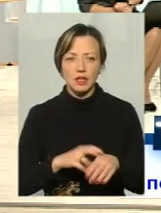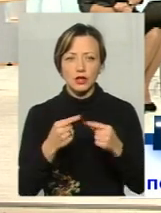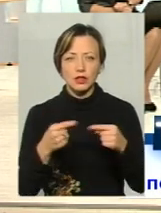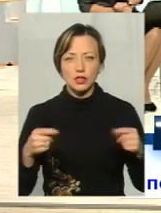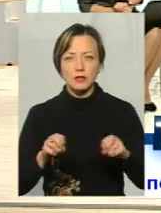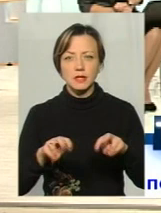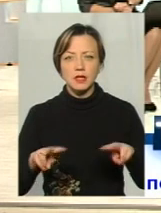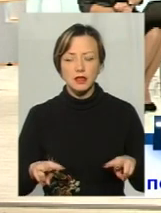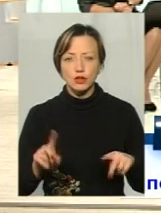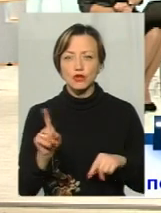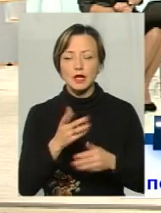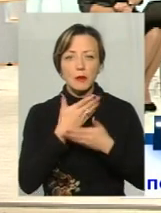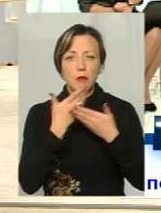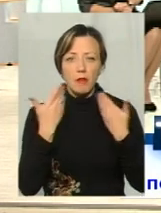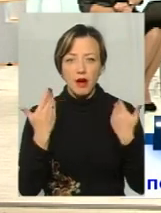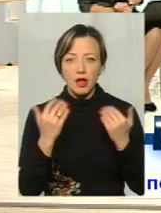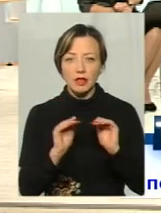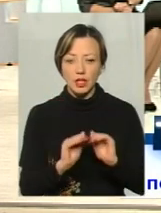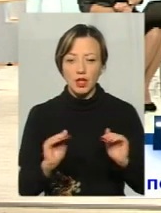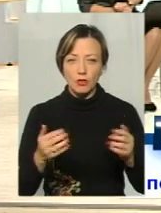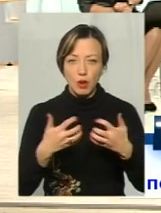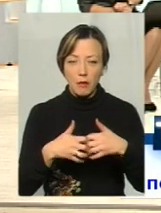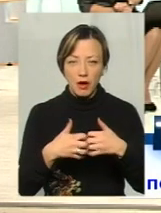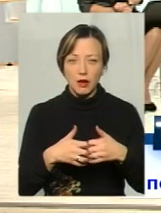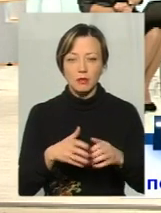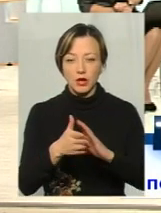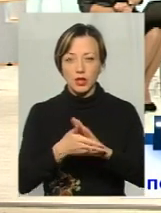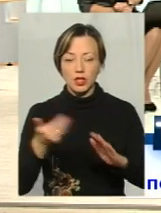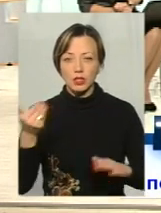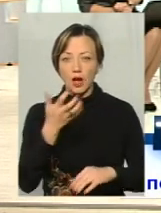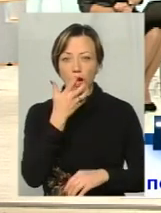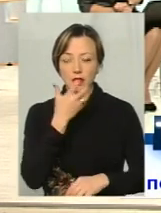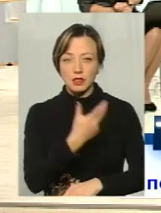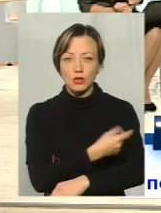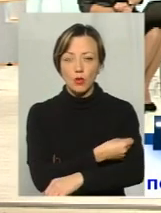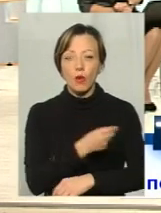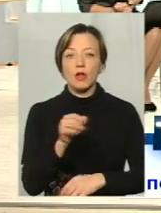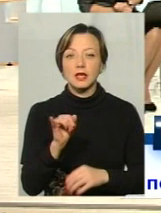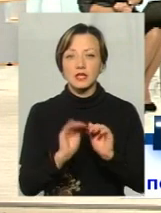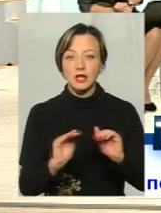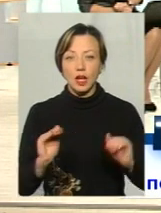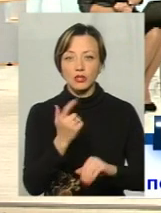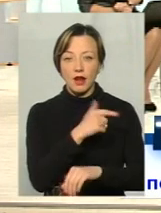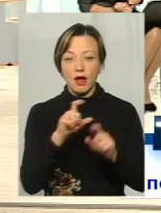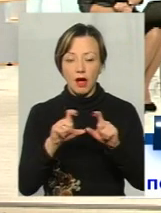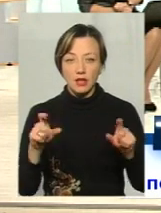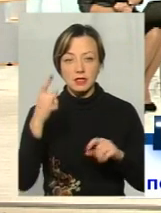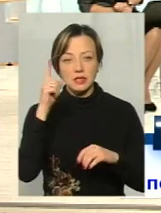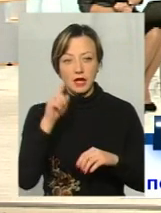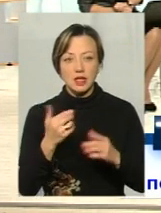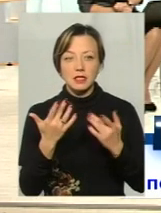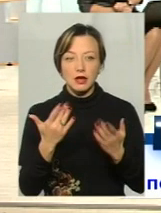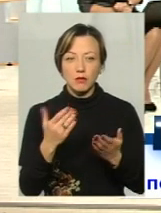інші спеціалісти, що нема дитячого апарата. Ми кличемо анестезіолога з дитячої лікарні, він знає,